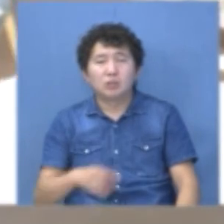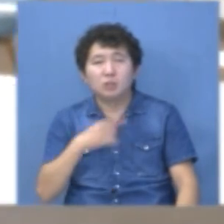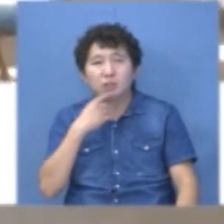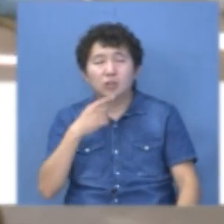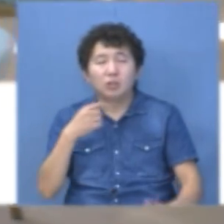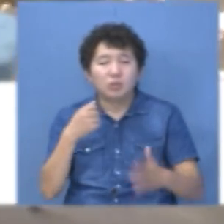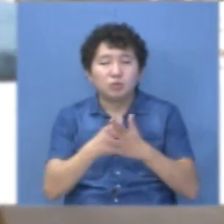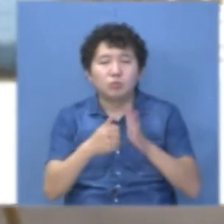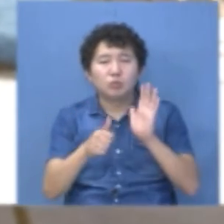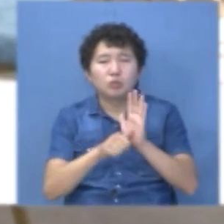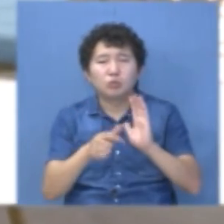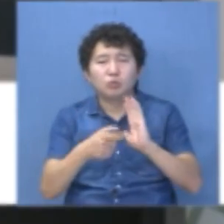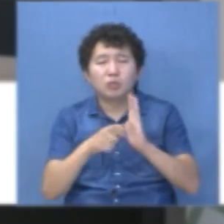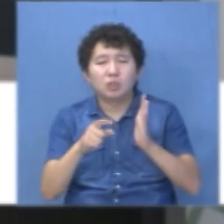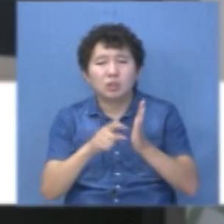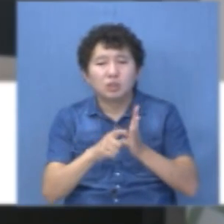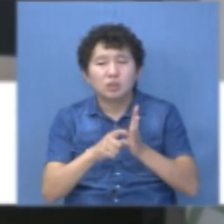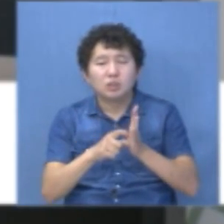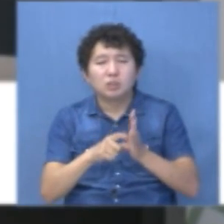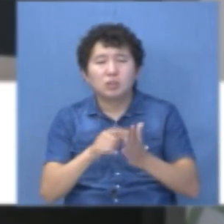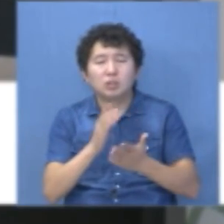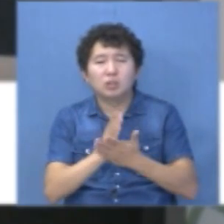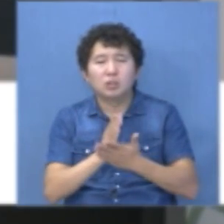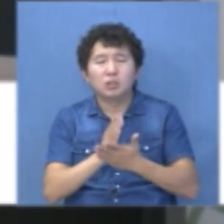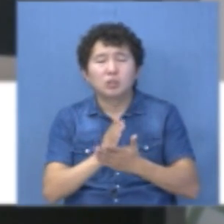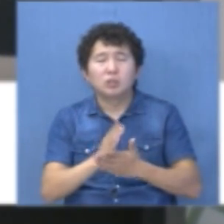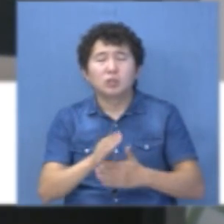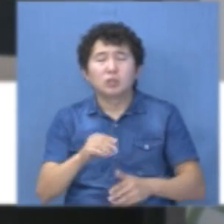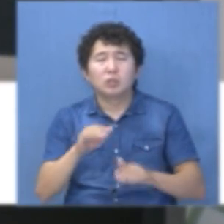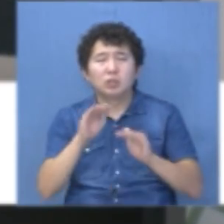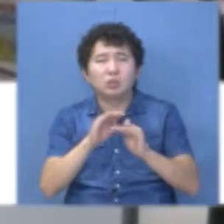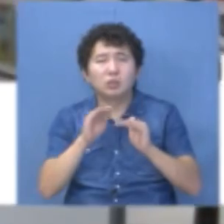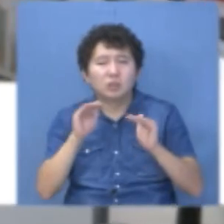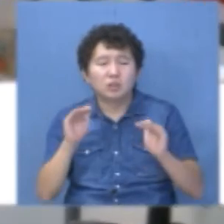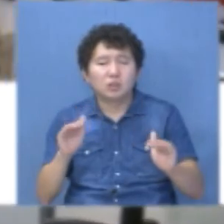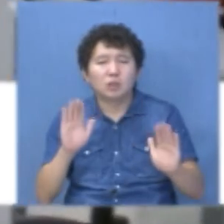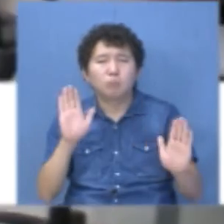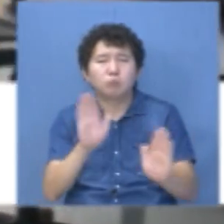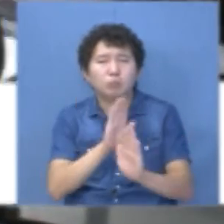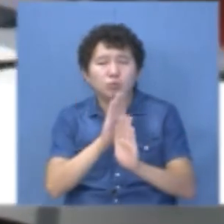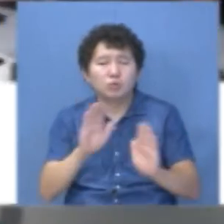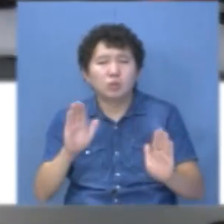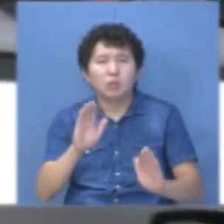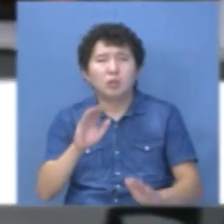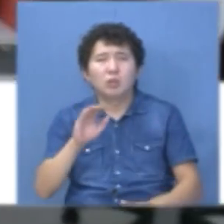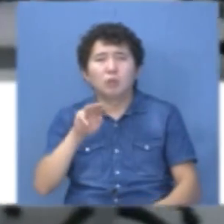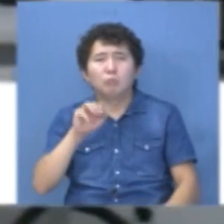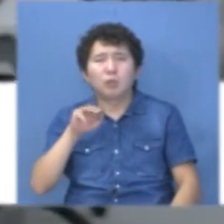бастауыш мектеп ретінде қарастыратын үздіксіз жүйе құрылған. Бұл жастағы балалардың логикасын, риторикасын,